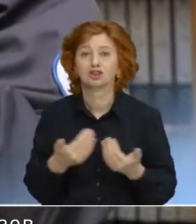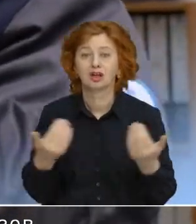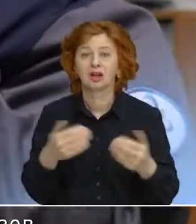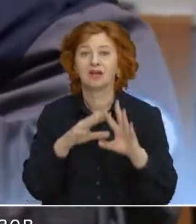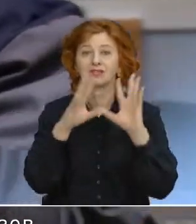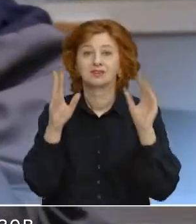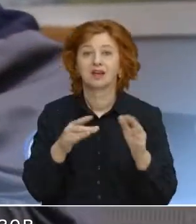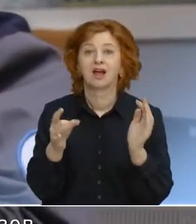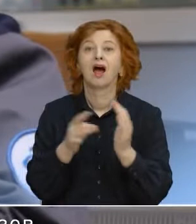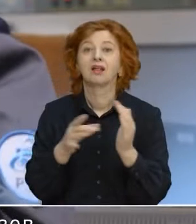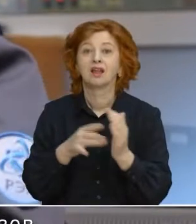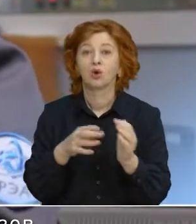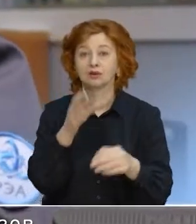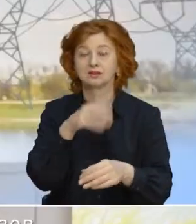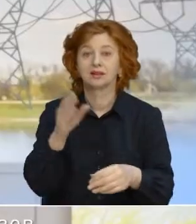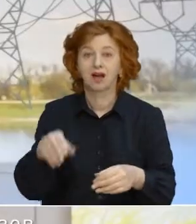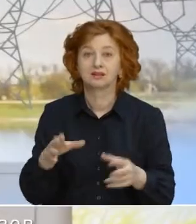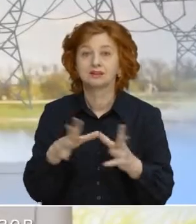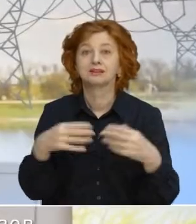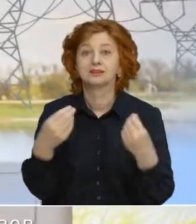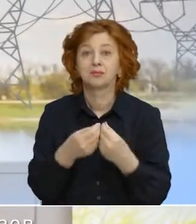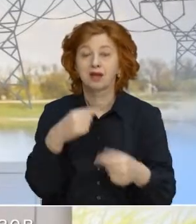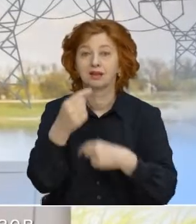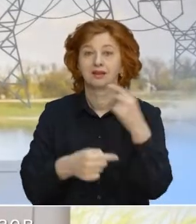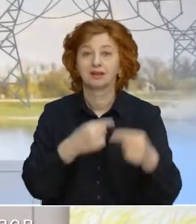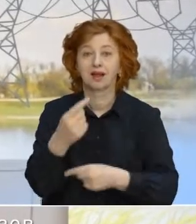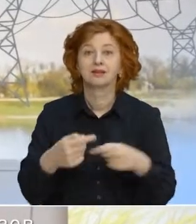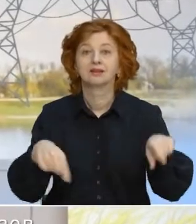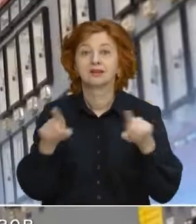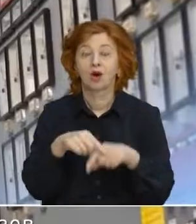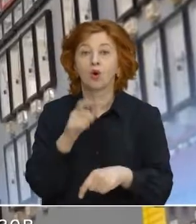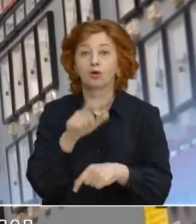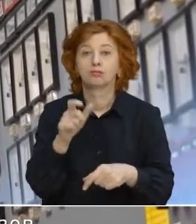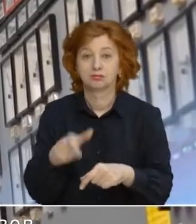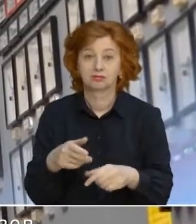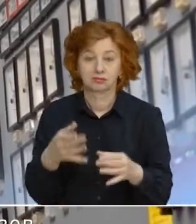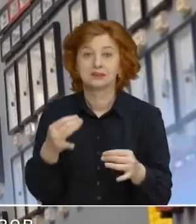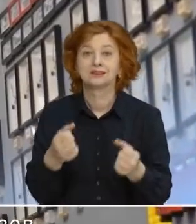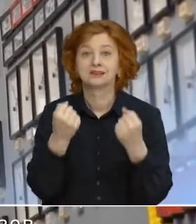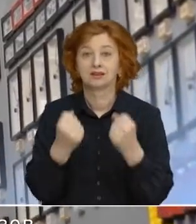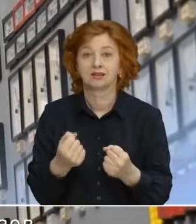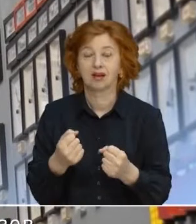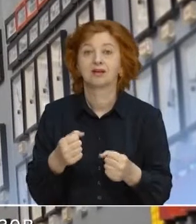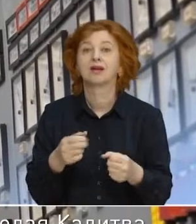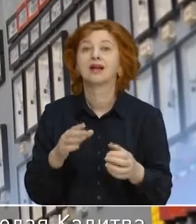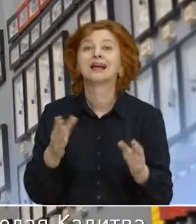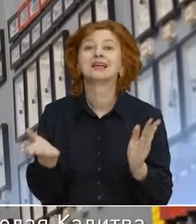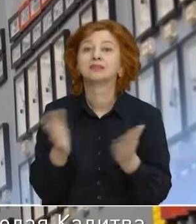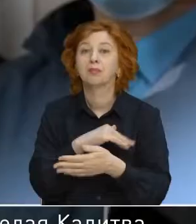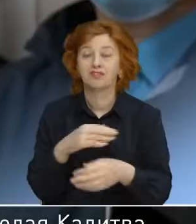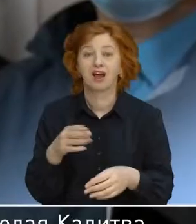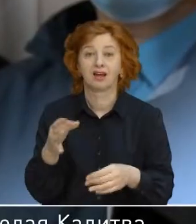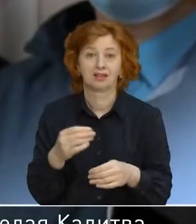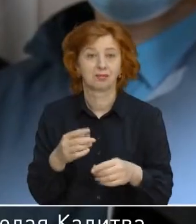строительства станции складываются целые семейные династии. Такой подход к персоналу позволяет минимизировать негативные ситуации на